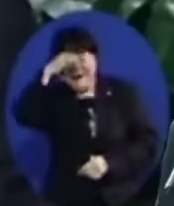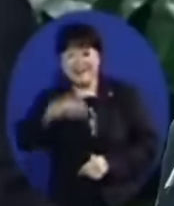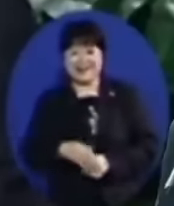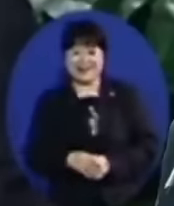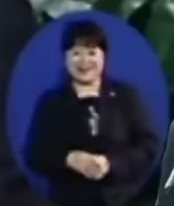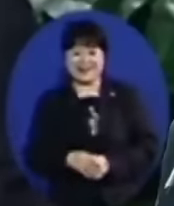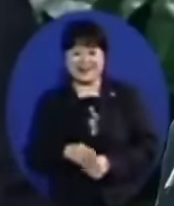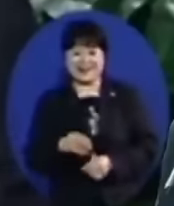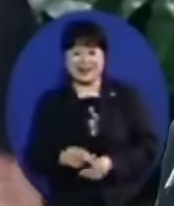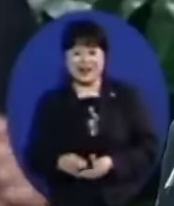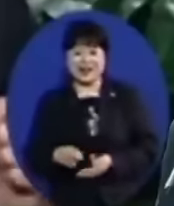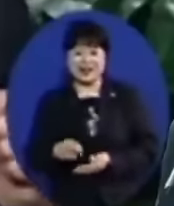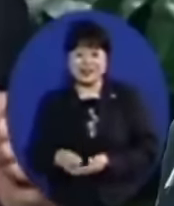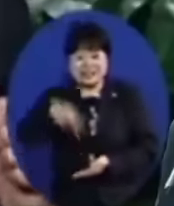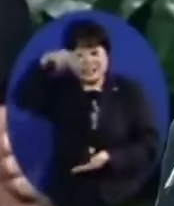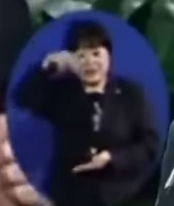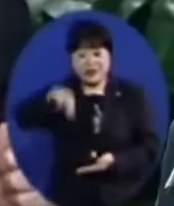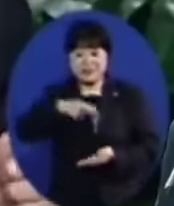때마다 넘어질까 싶어서